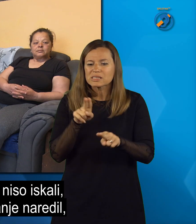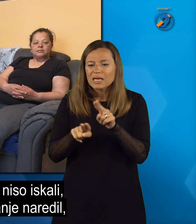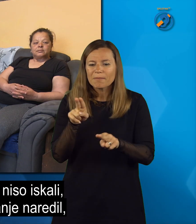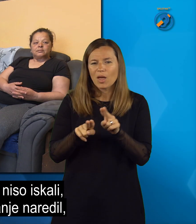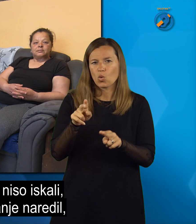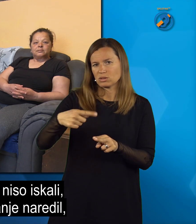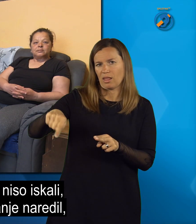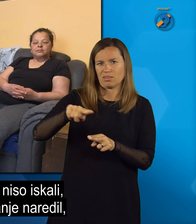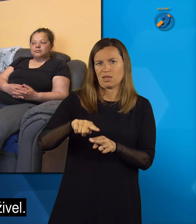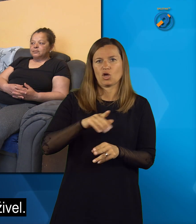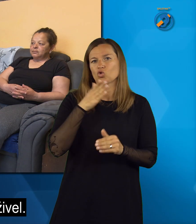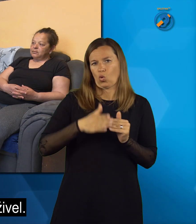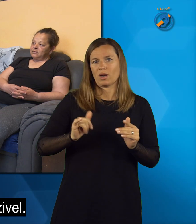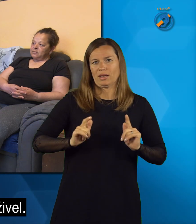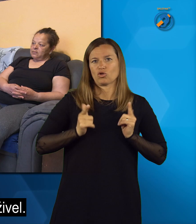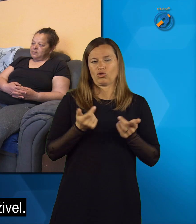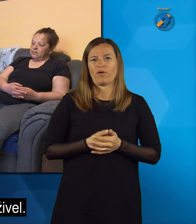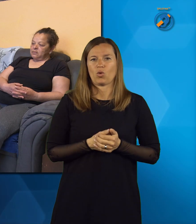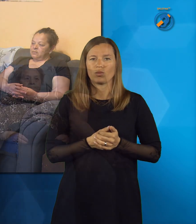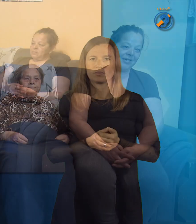oče je vse za njih naredil, ta čas je živel.